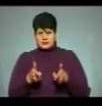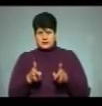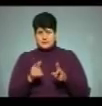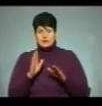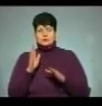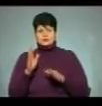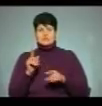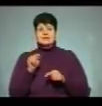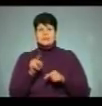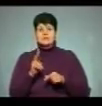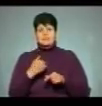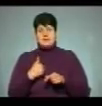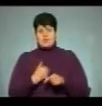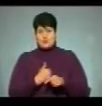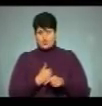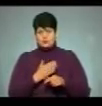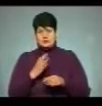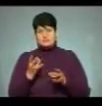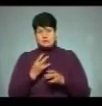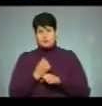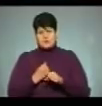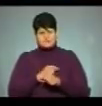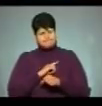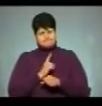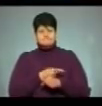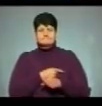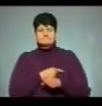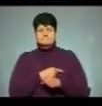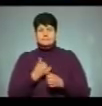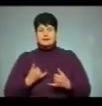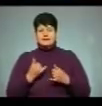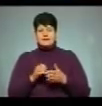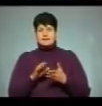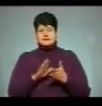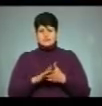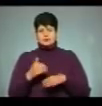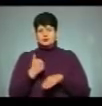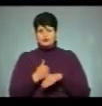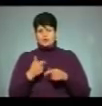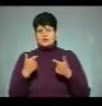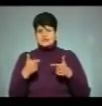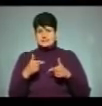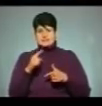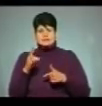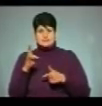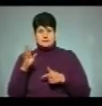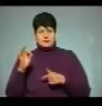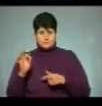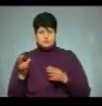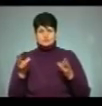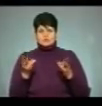стати тим, ким я захочу, потрібно працювати наполегливо. Для реєстрації на основну сесію ЗНО